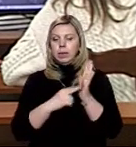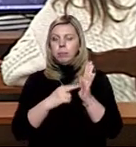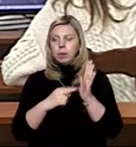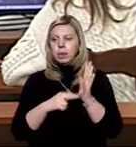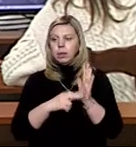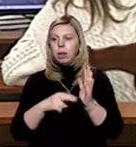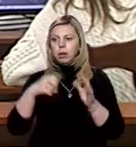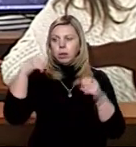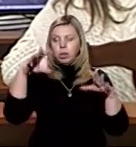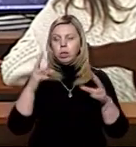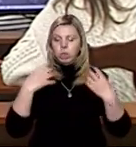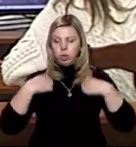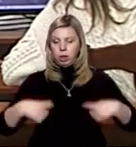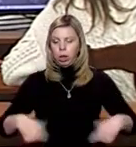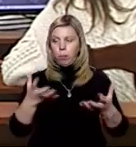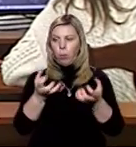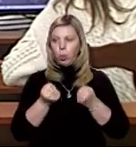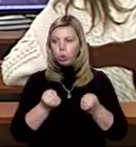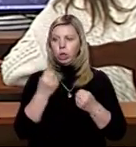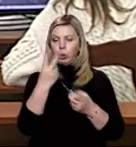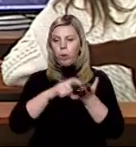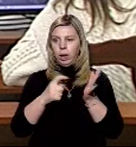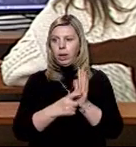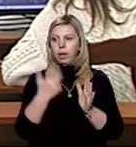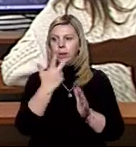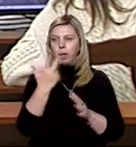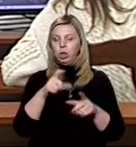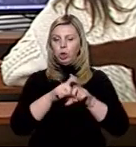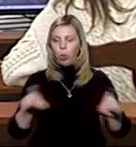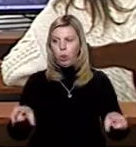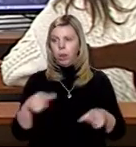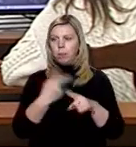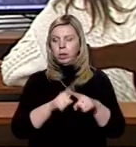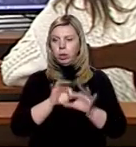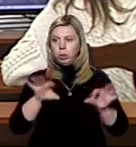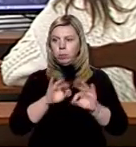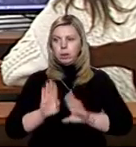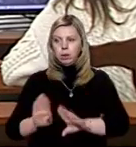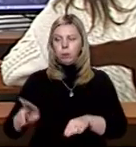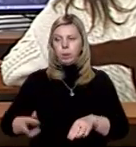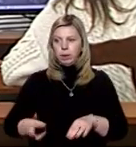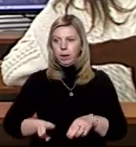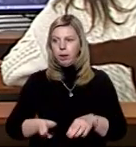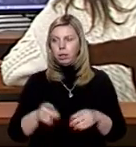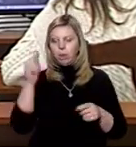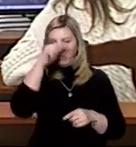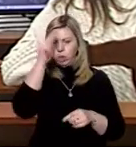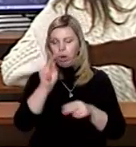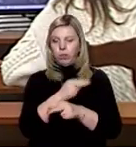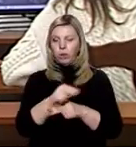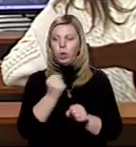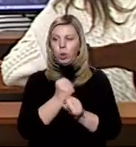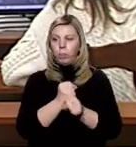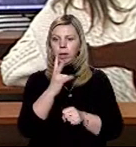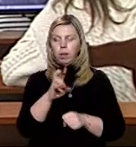70 світловідбивальних жилетів отримали сьогодні другокласники 3-ї Ужгородської школи. Про це розповіла заступниця директора з навчально-виховної